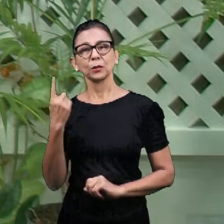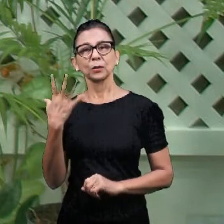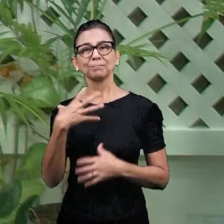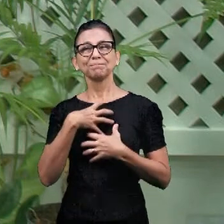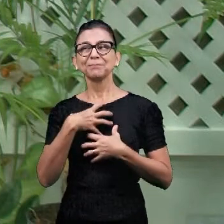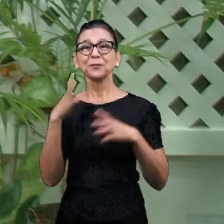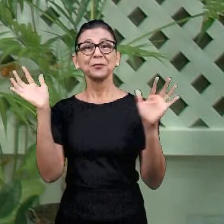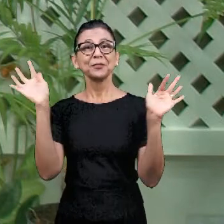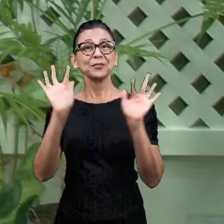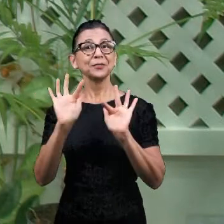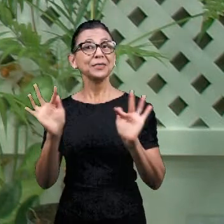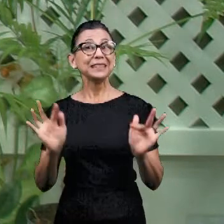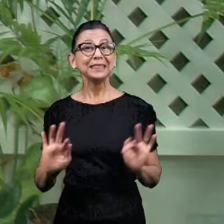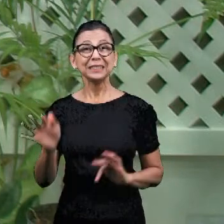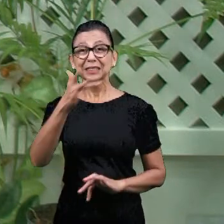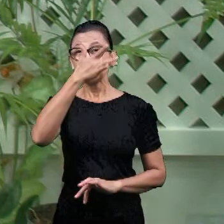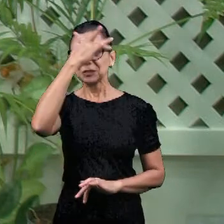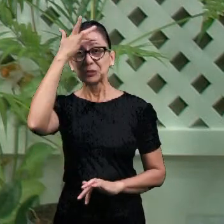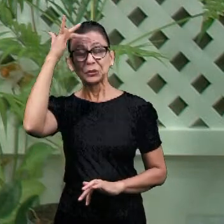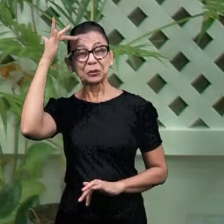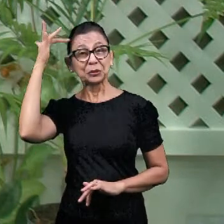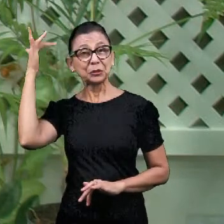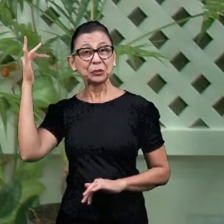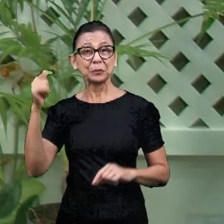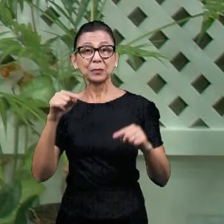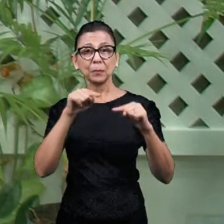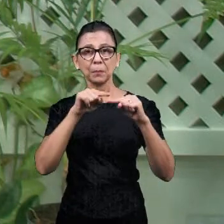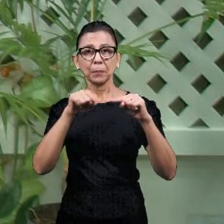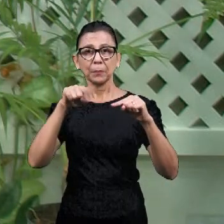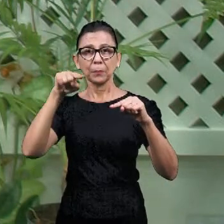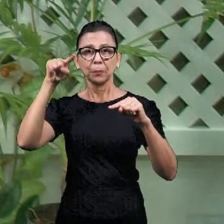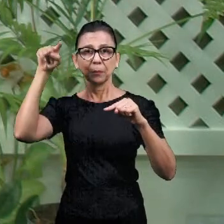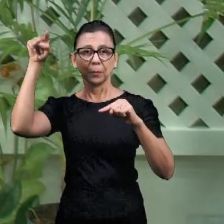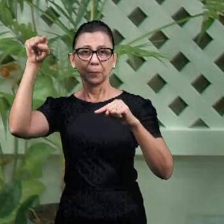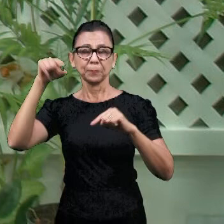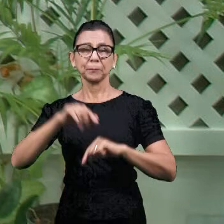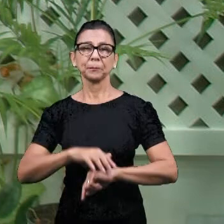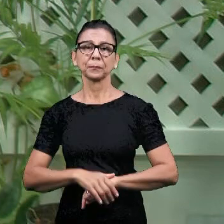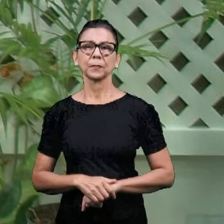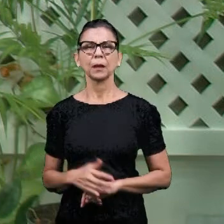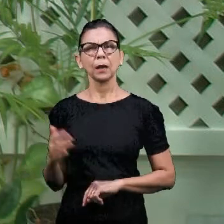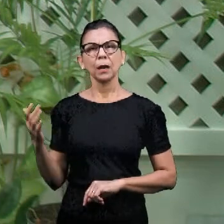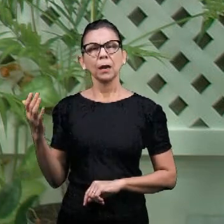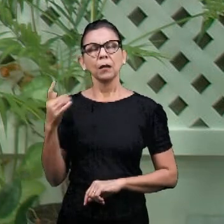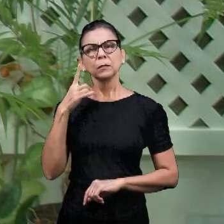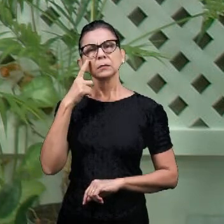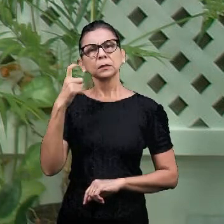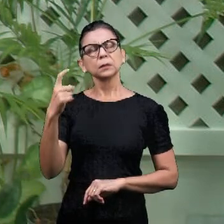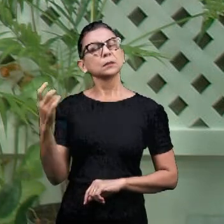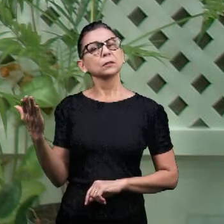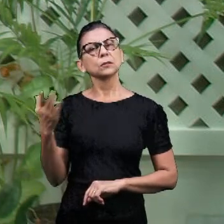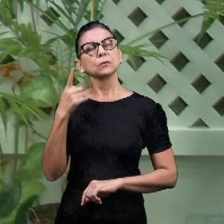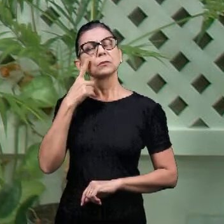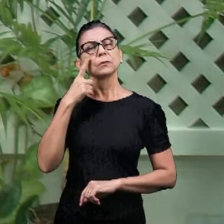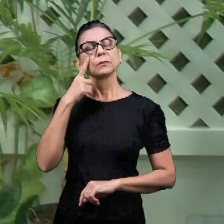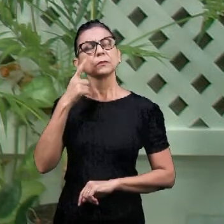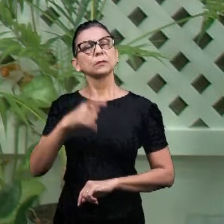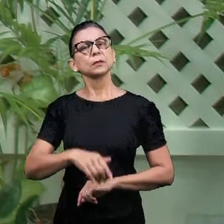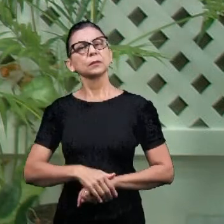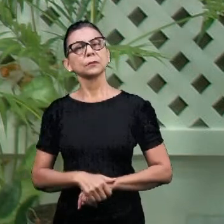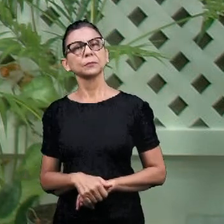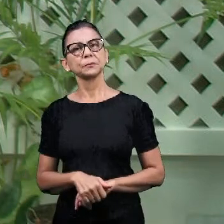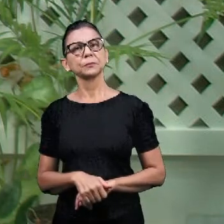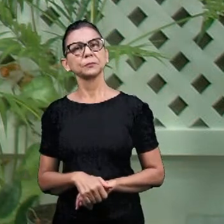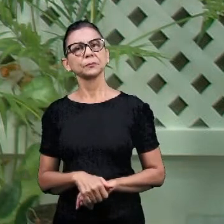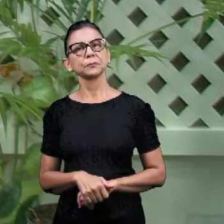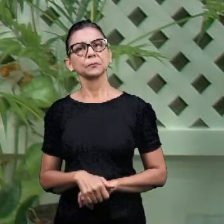la participation de tellement de frères et sœurs et nous avons ici un nombre